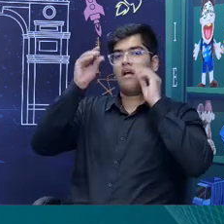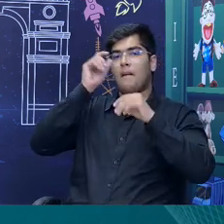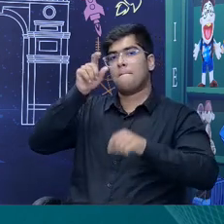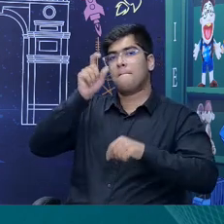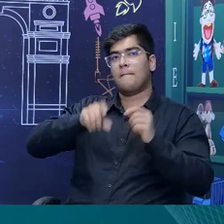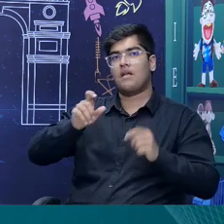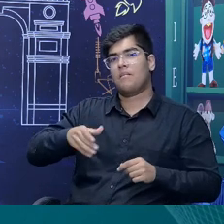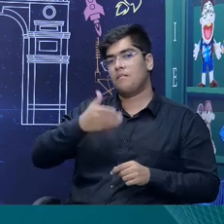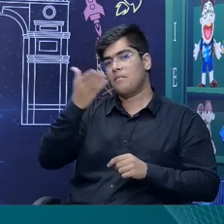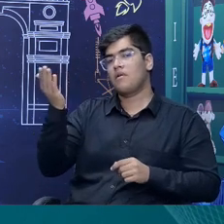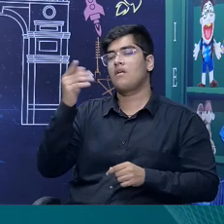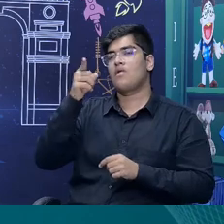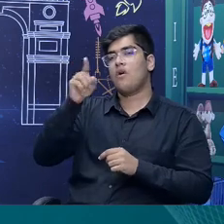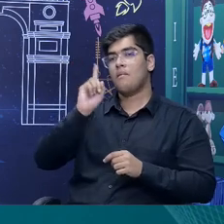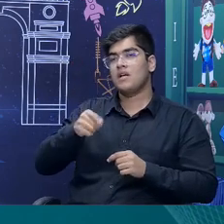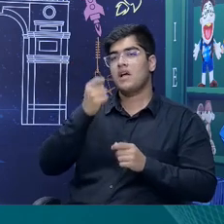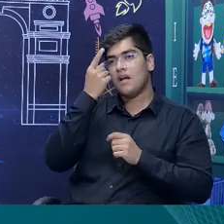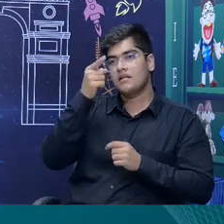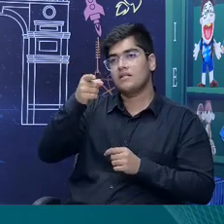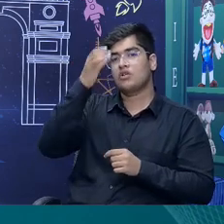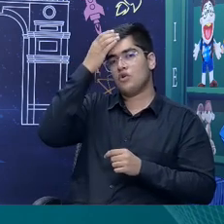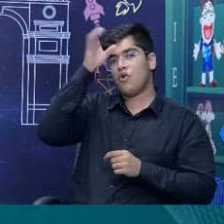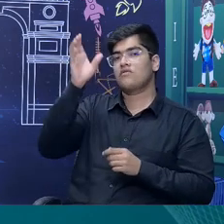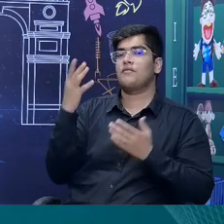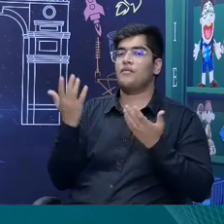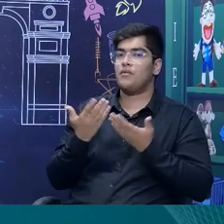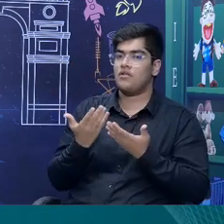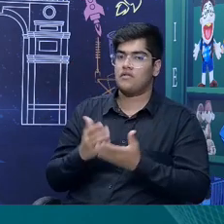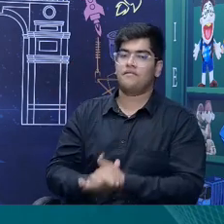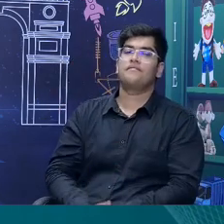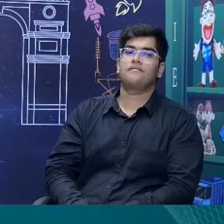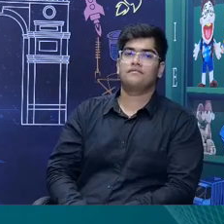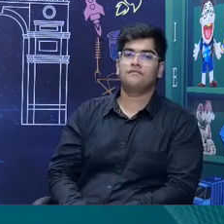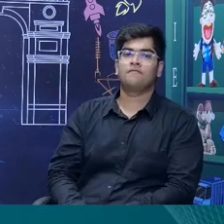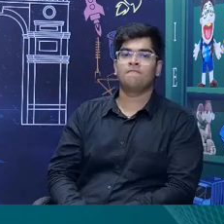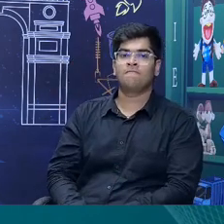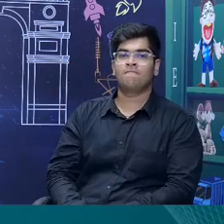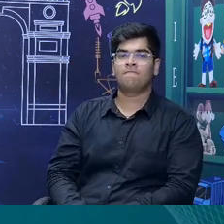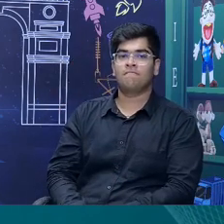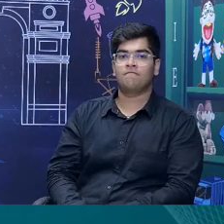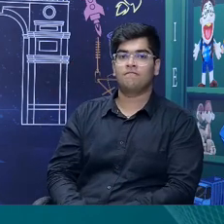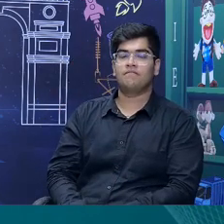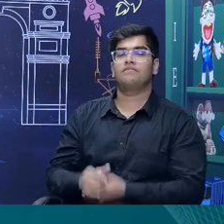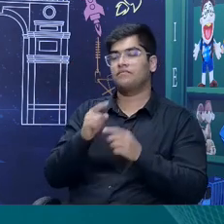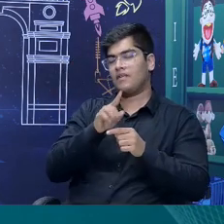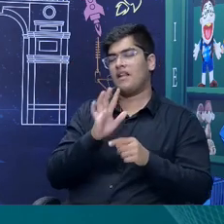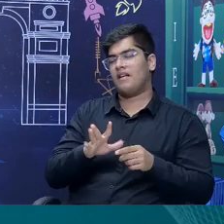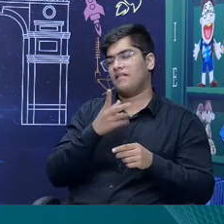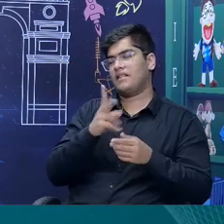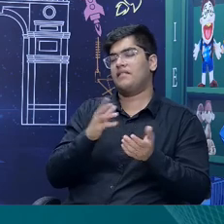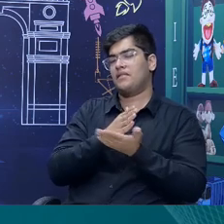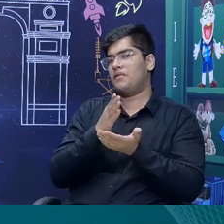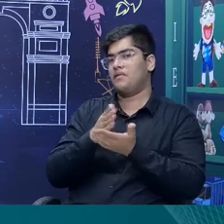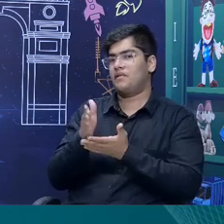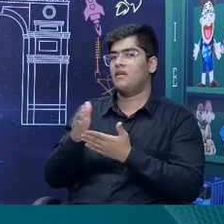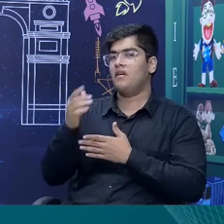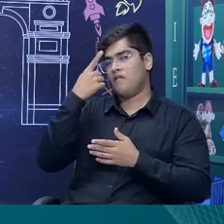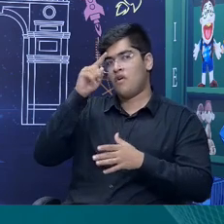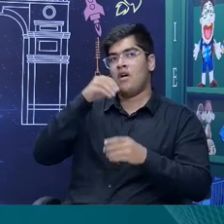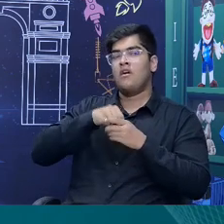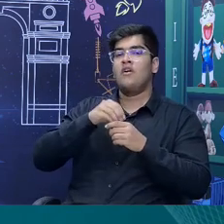ये कॉन्सेप्ट क्लियर हो सके जी तो मैं ये तो डिफरेंट भेज रहे हैं क्योंकि इंक्लूसिव क्लासरूम आगे यू जस्ट